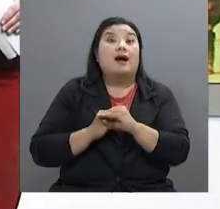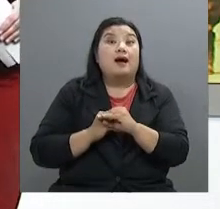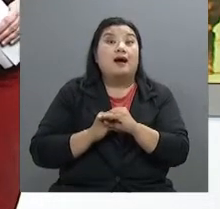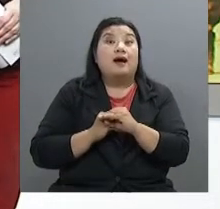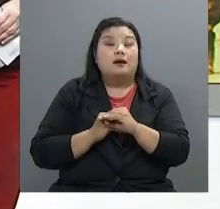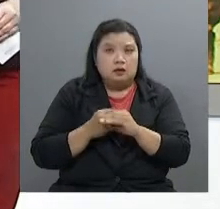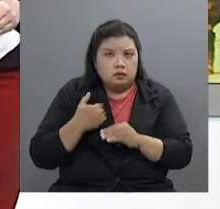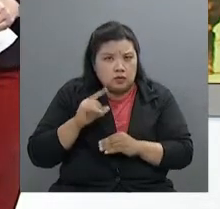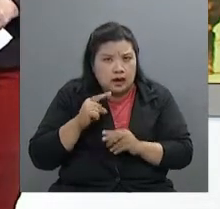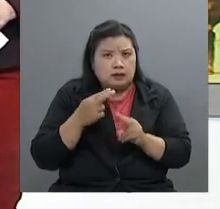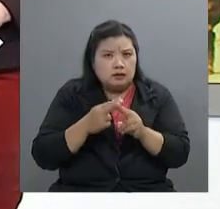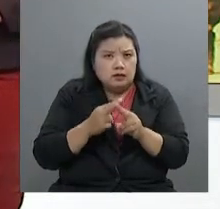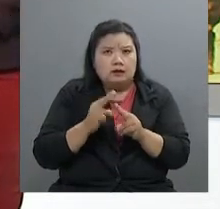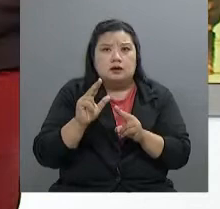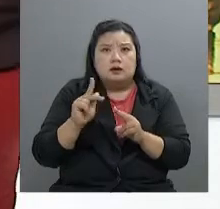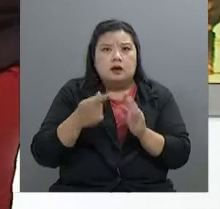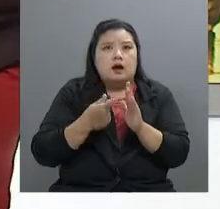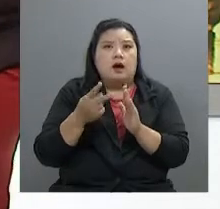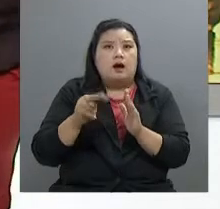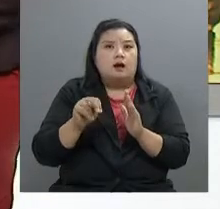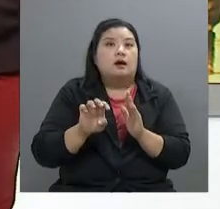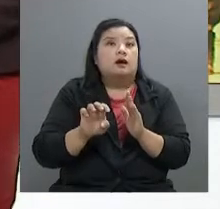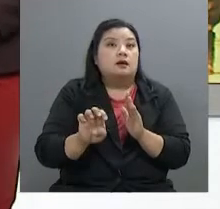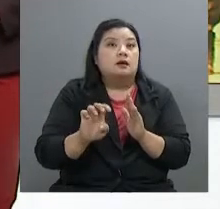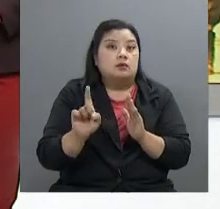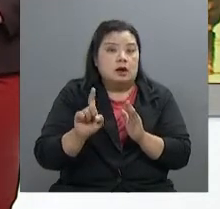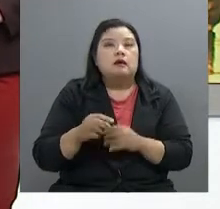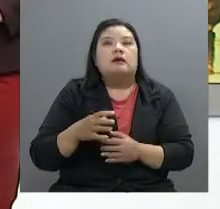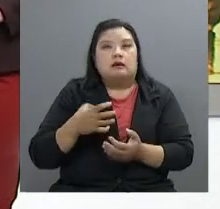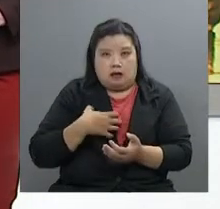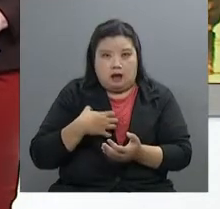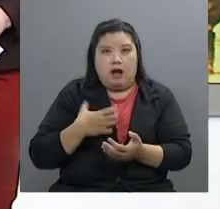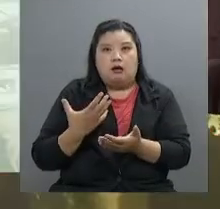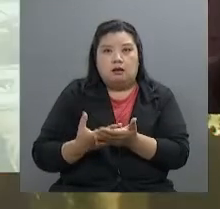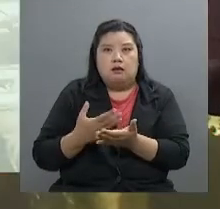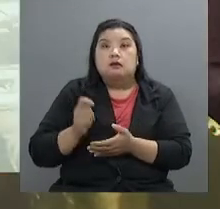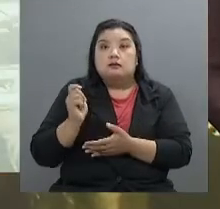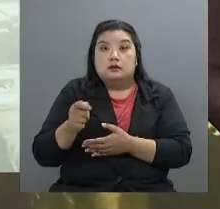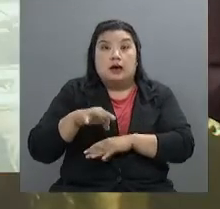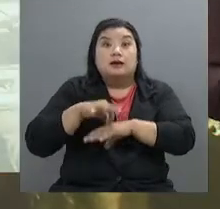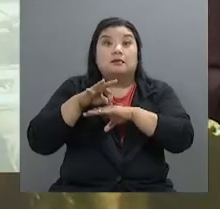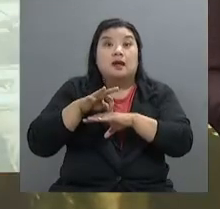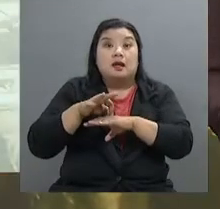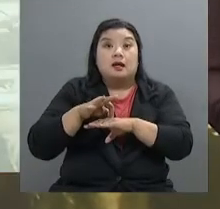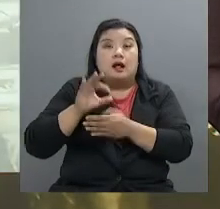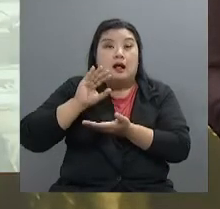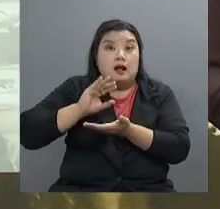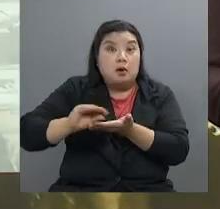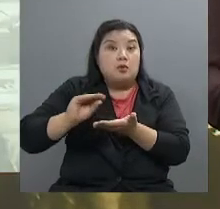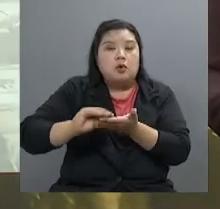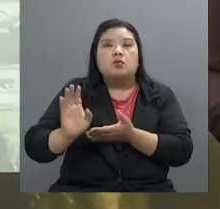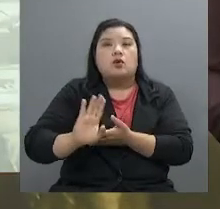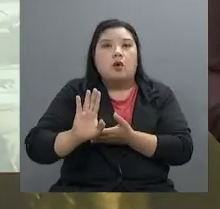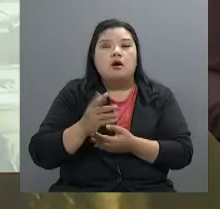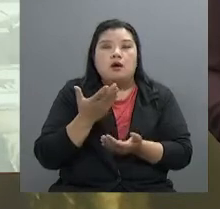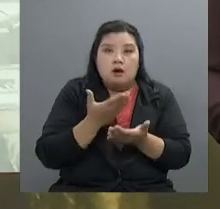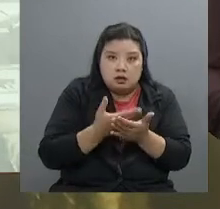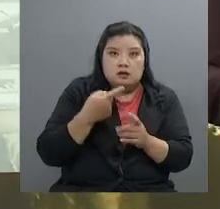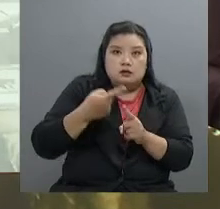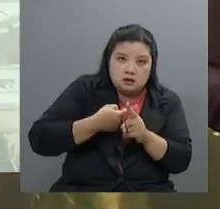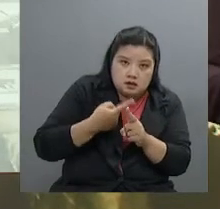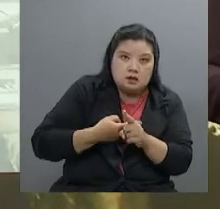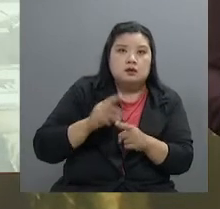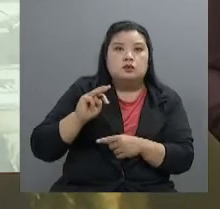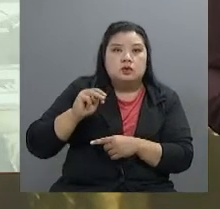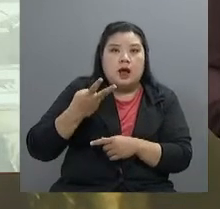วัตถุประสงค์หลักๆก็คือลดรายจ่ายด้านบุคลากรของกองทัพก็คือเงินเดือนเงินบำนาญหรือสวัสดิการต่างๆ